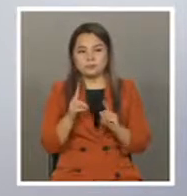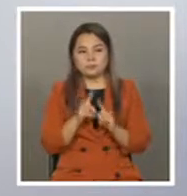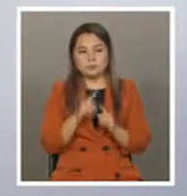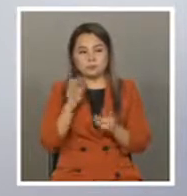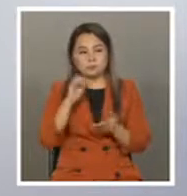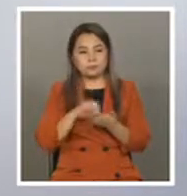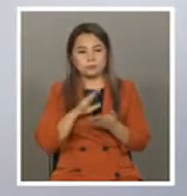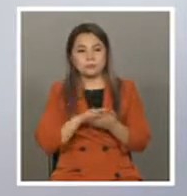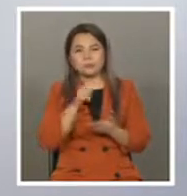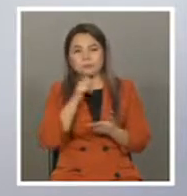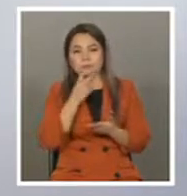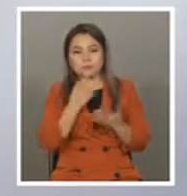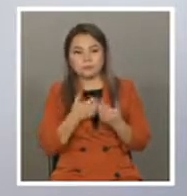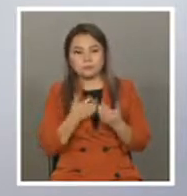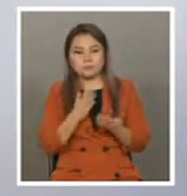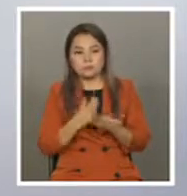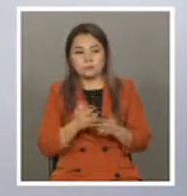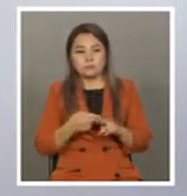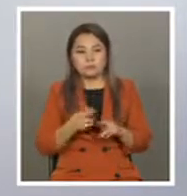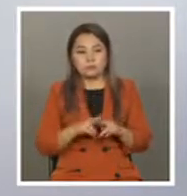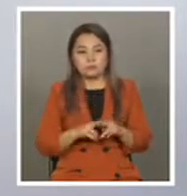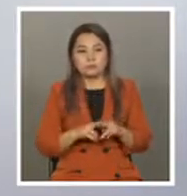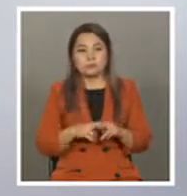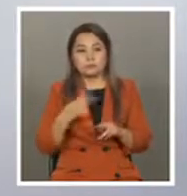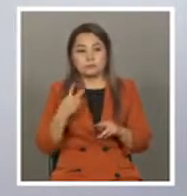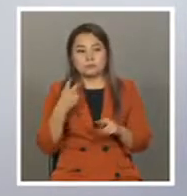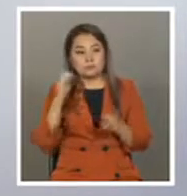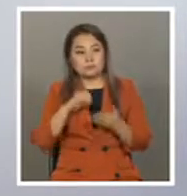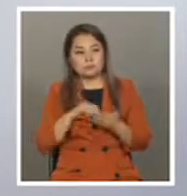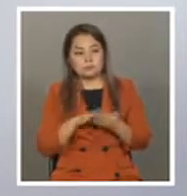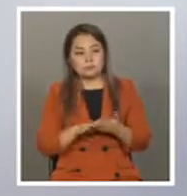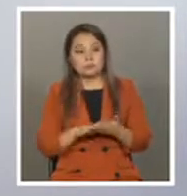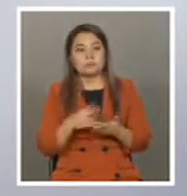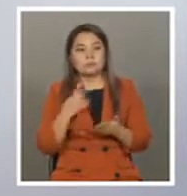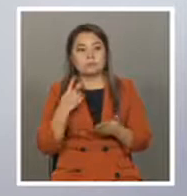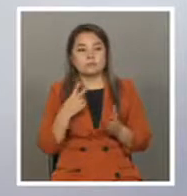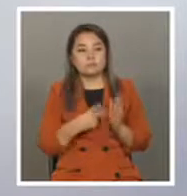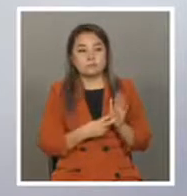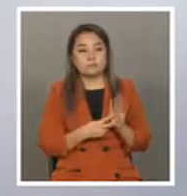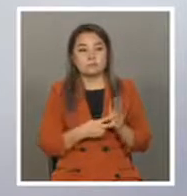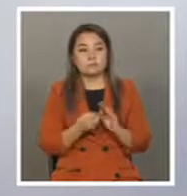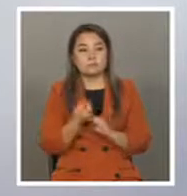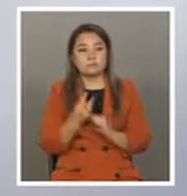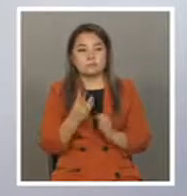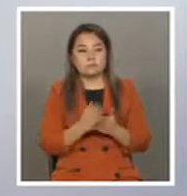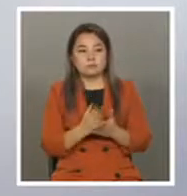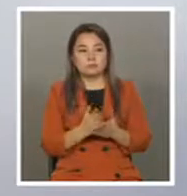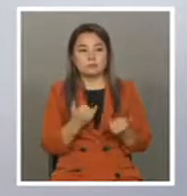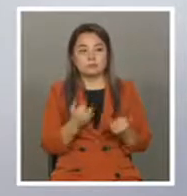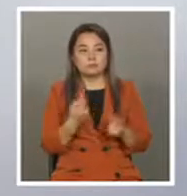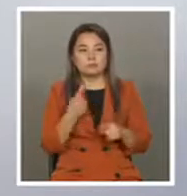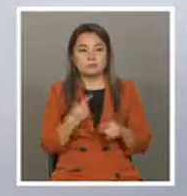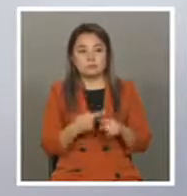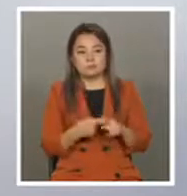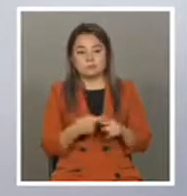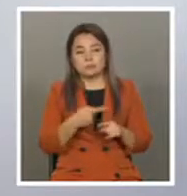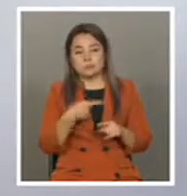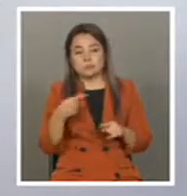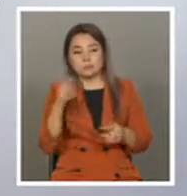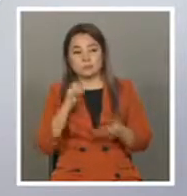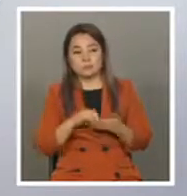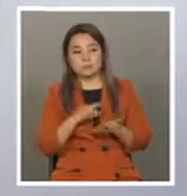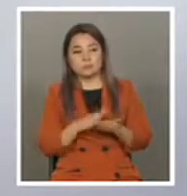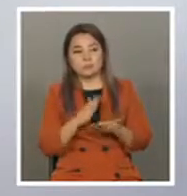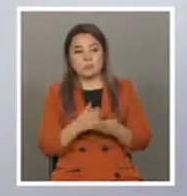сандарды қарастырамыз. Бірақ алдымен бұл екі санды көбейткенде плюс 12, яғни оң сан шығып жатыр, ал қосқанда теріс сан шығып жатыр. Ой болса, бұл